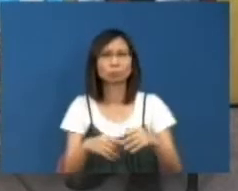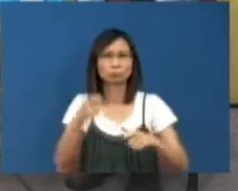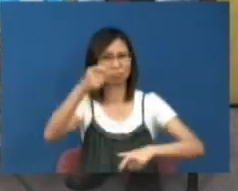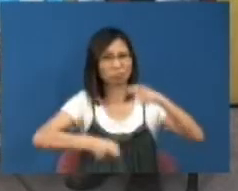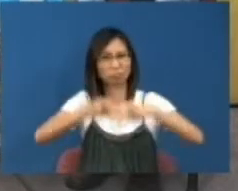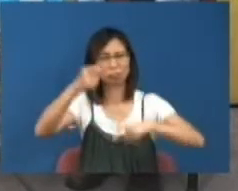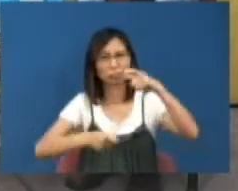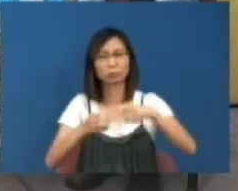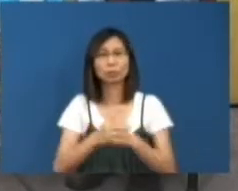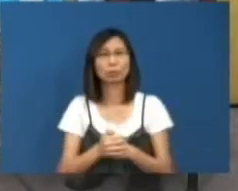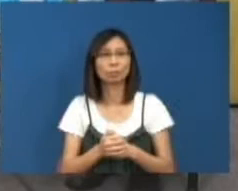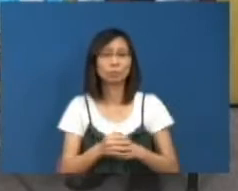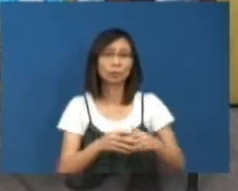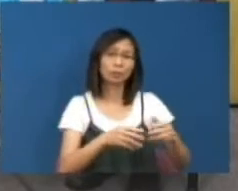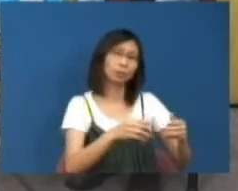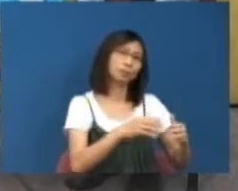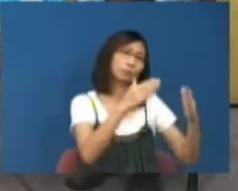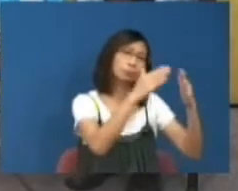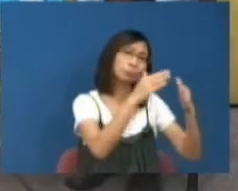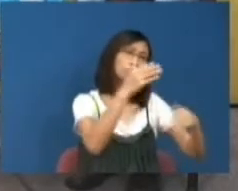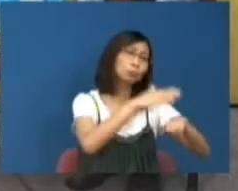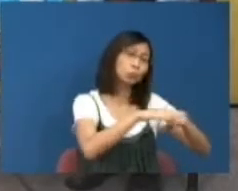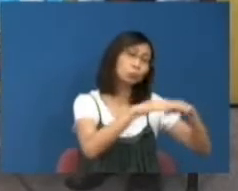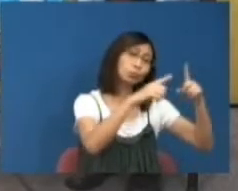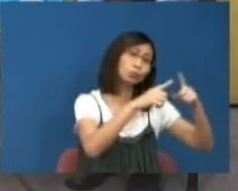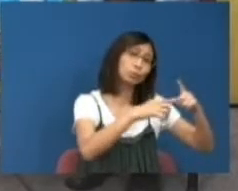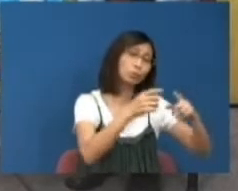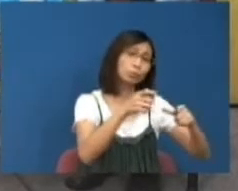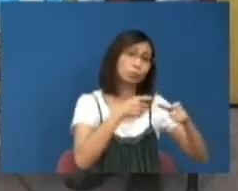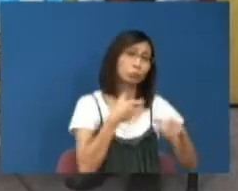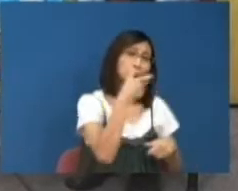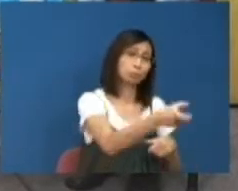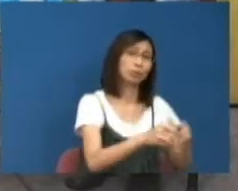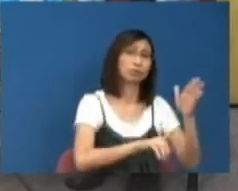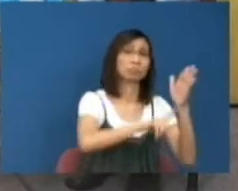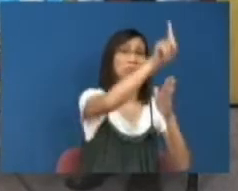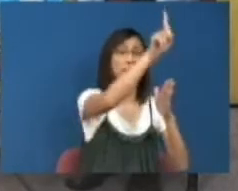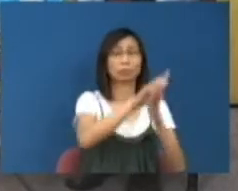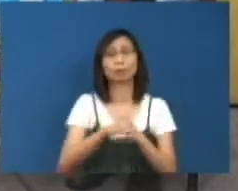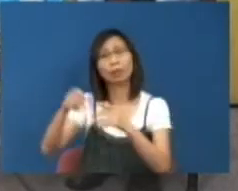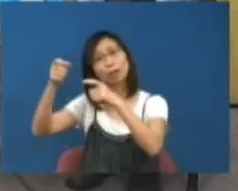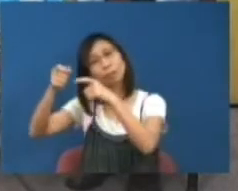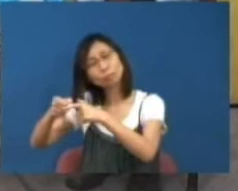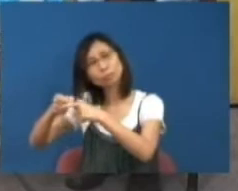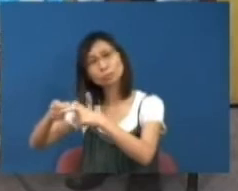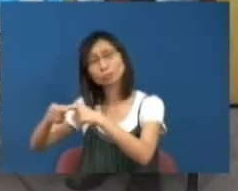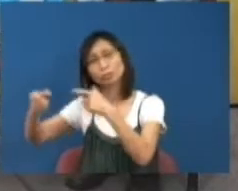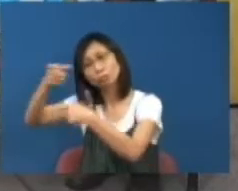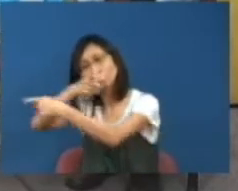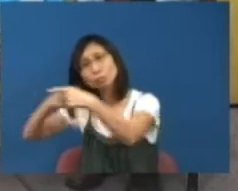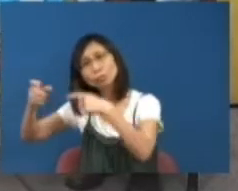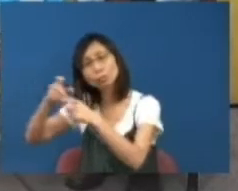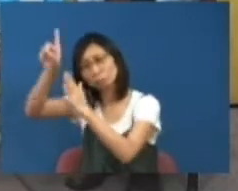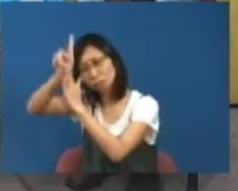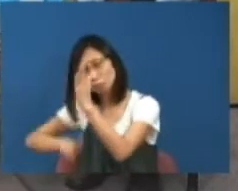於商業嘅，咁所以呢個做法咧係係對小市民嚟講一種打壓嚟，咁我覺得冇理由你商業就俾個大嘅